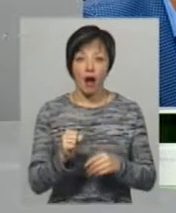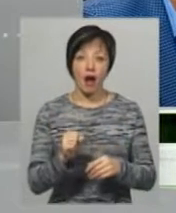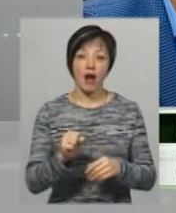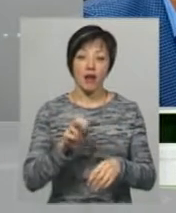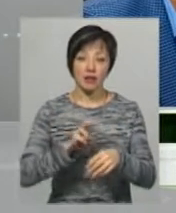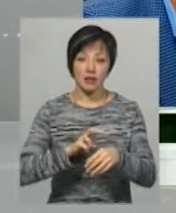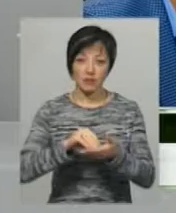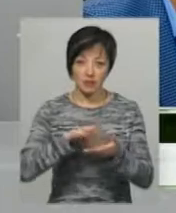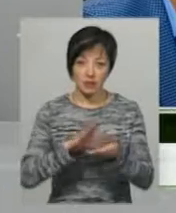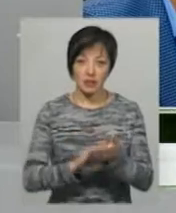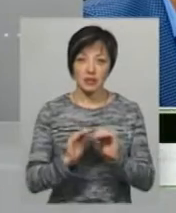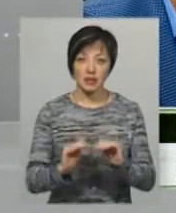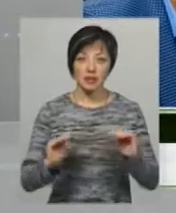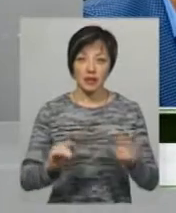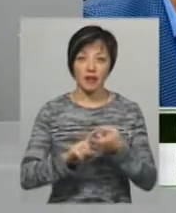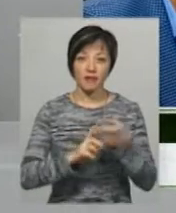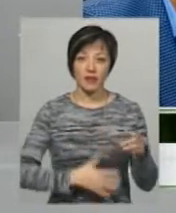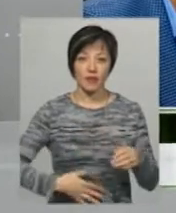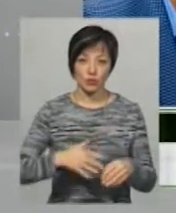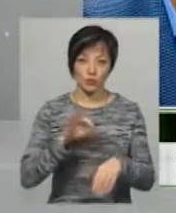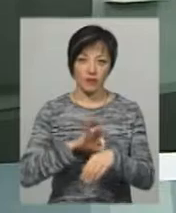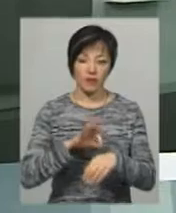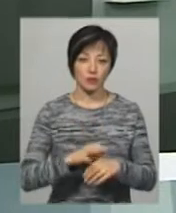клінічно встановлено в дітей ентеровірусну інфекцію.